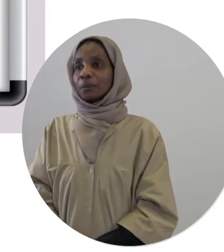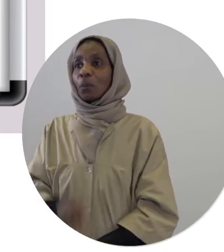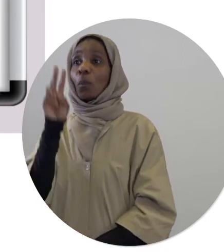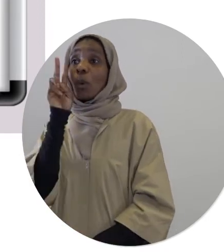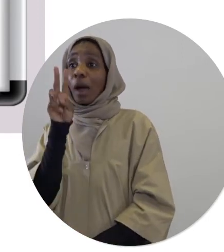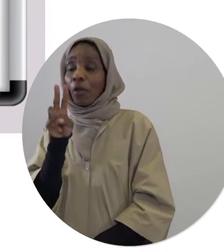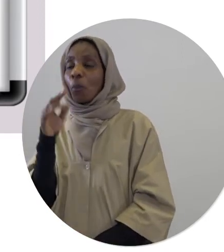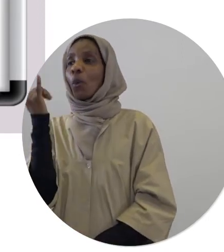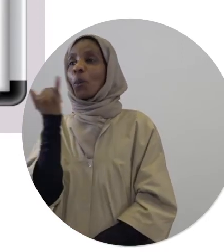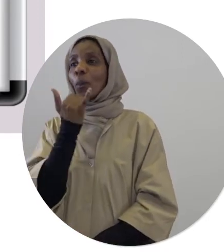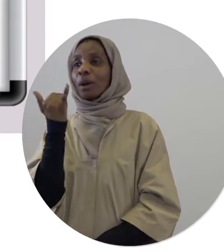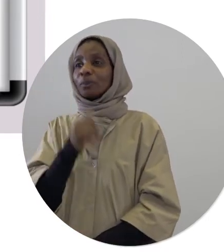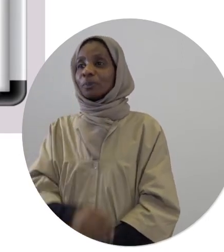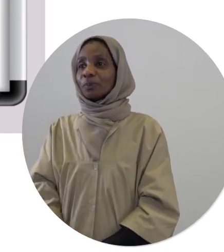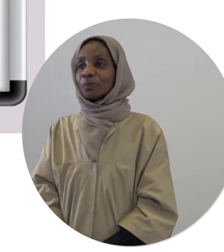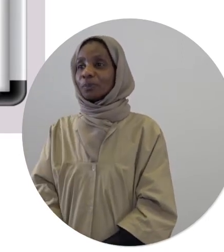ملاحظة مهمة،